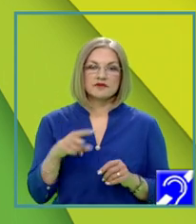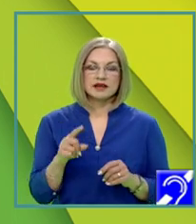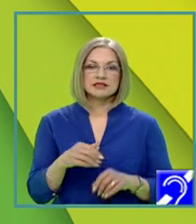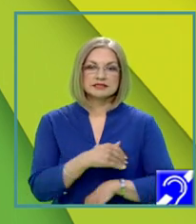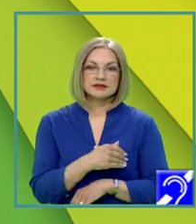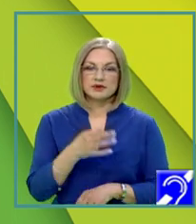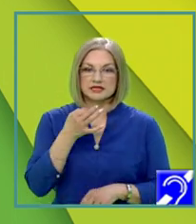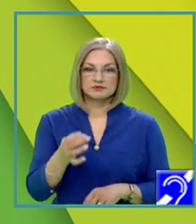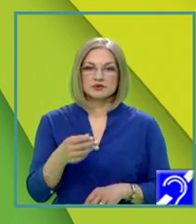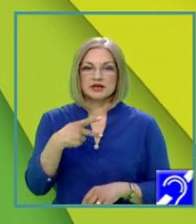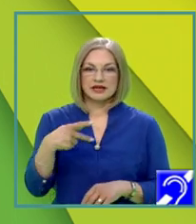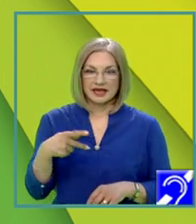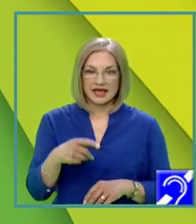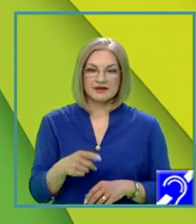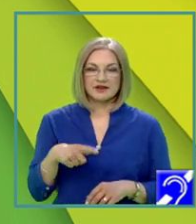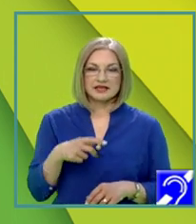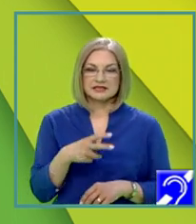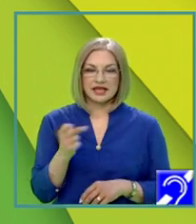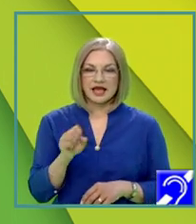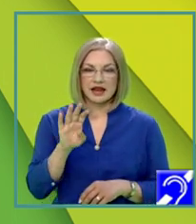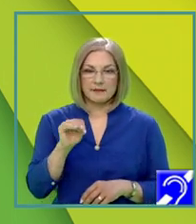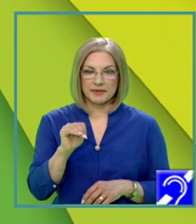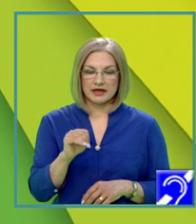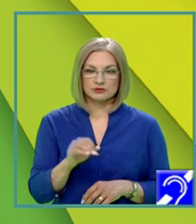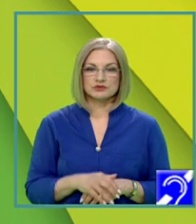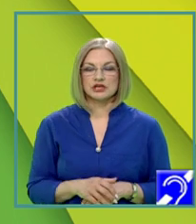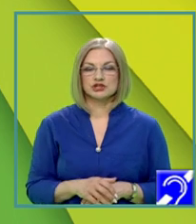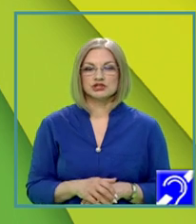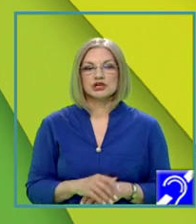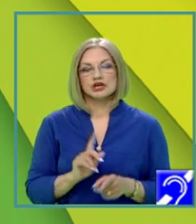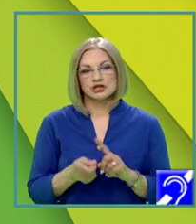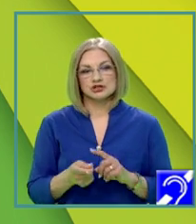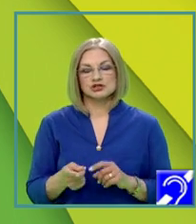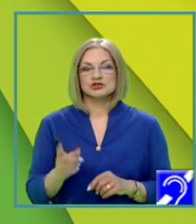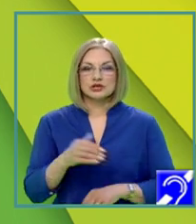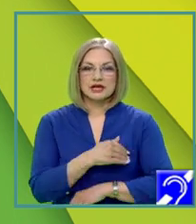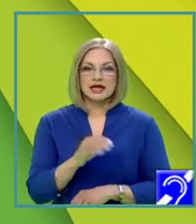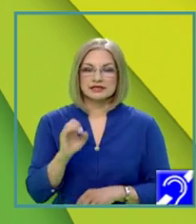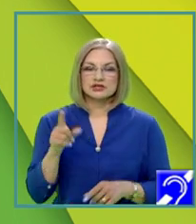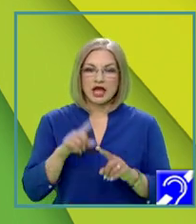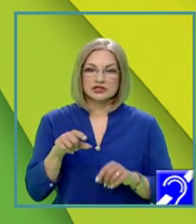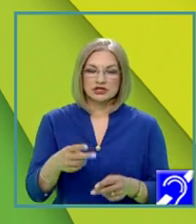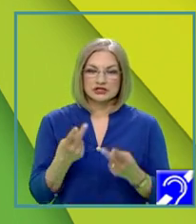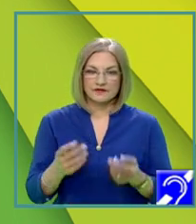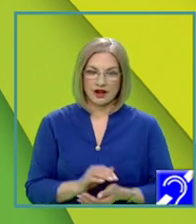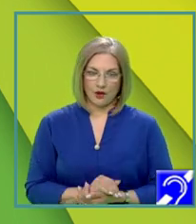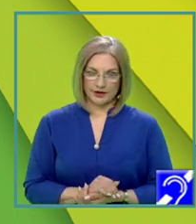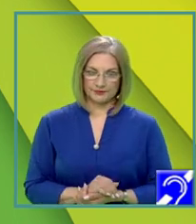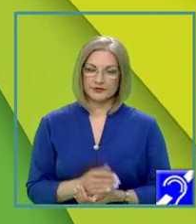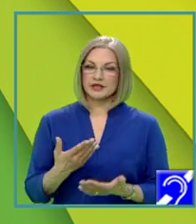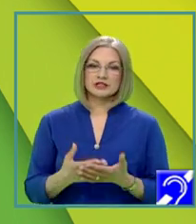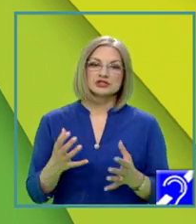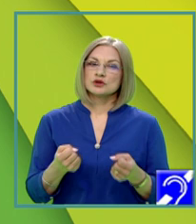exprimată în grade Kelvin ca fiind egală cu 40 de unități și în grade Celsius aceeași valoare de ce